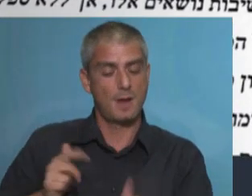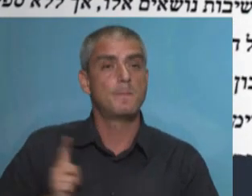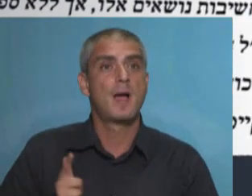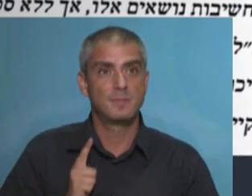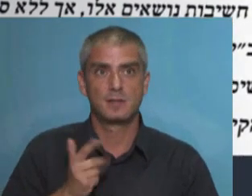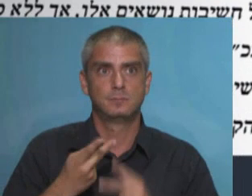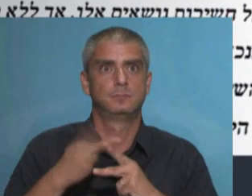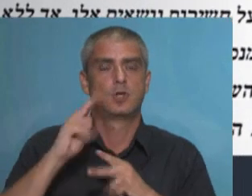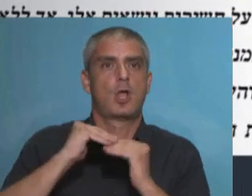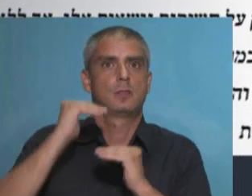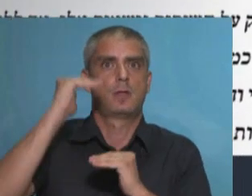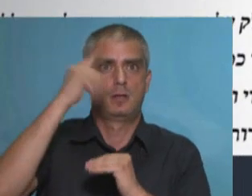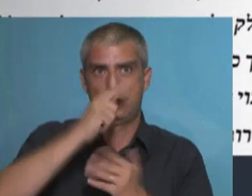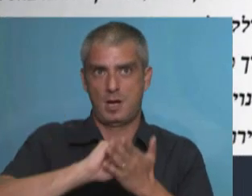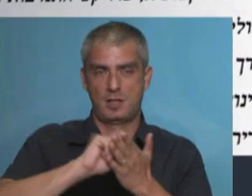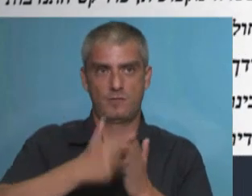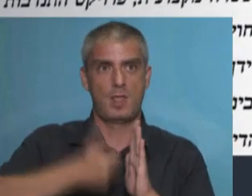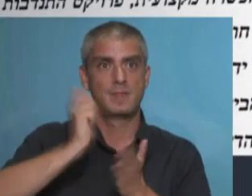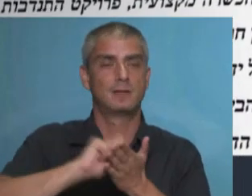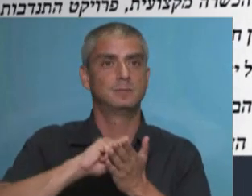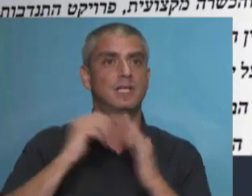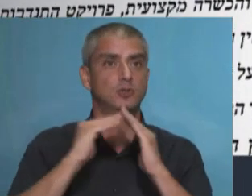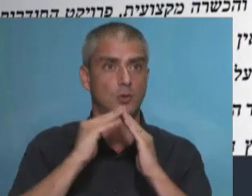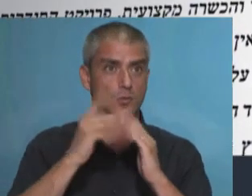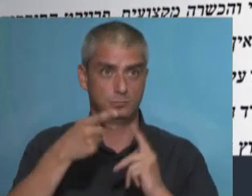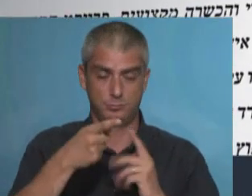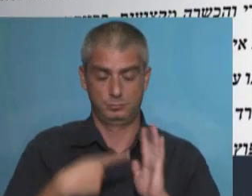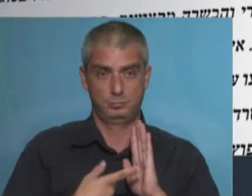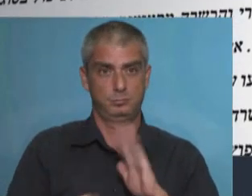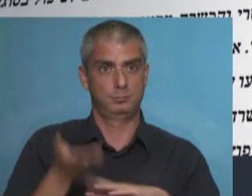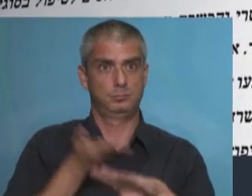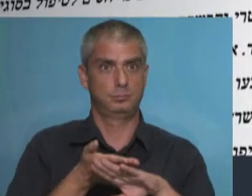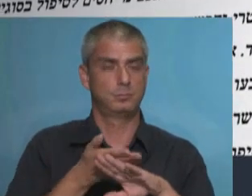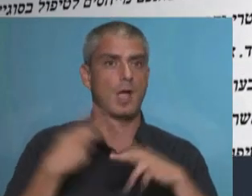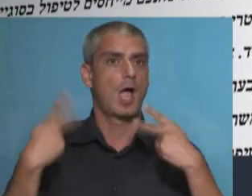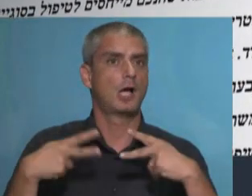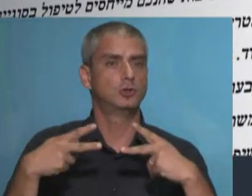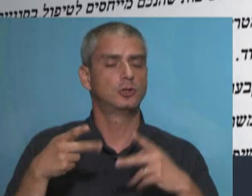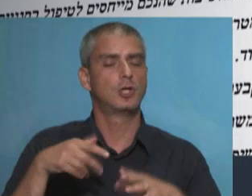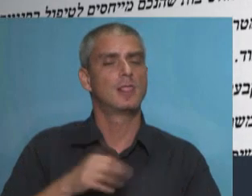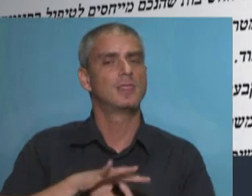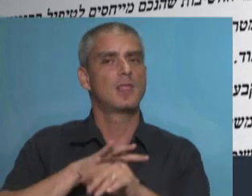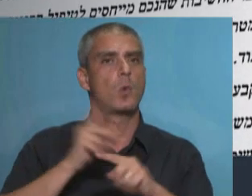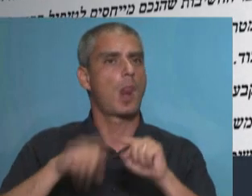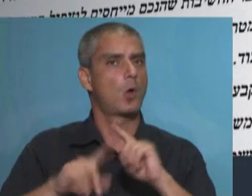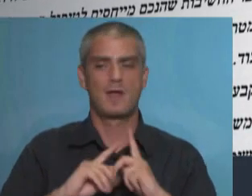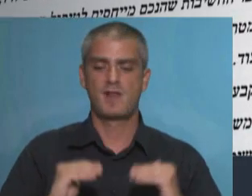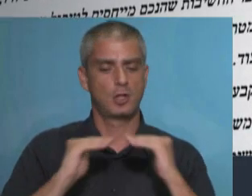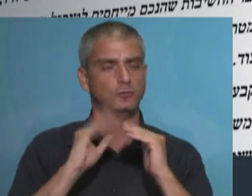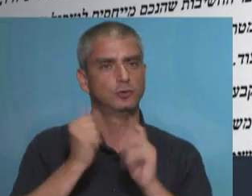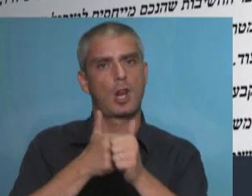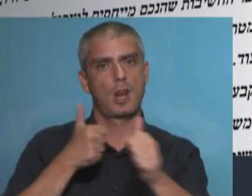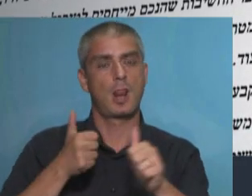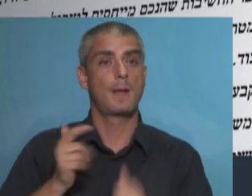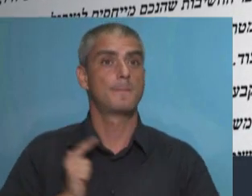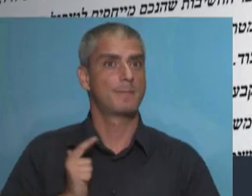גדל, כתבו למנכ״ל משרד השיכון. סתירה הזאת מעלה בינינו את החשש לניהול לקוי ולא שוויוני של תור הממתינים,